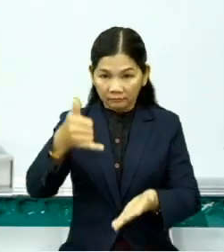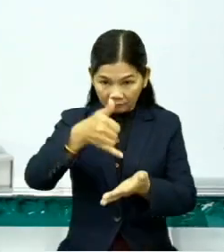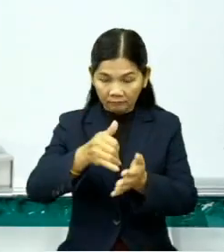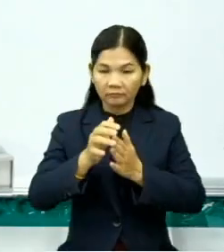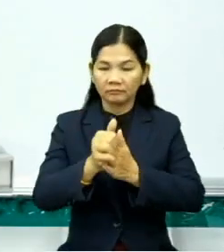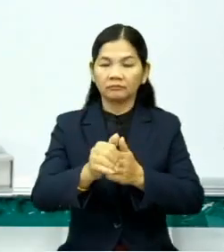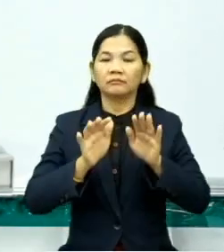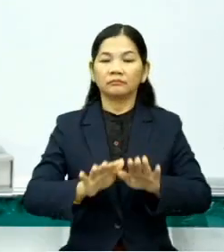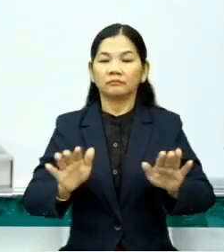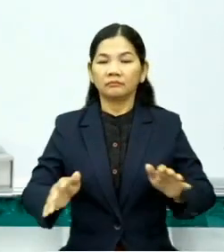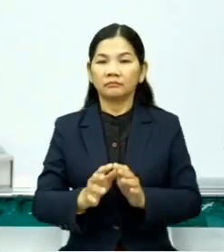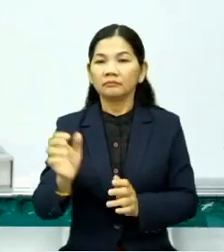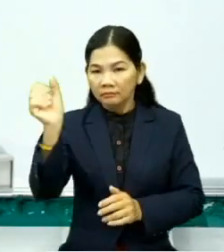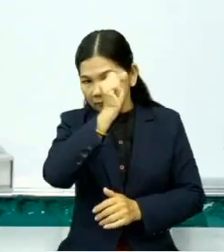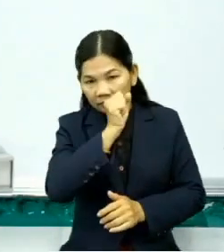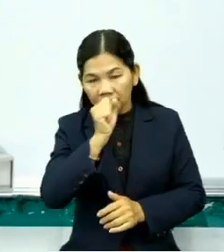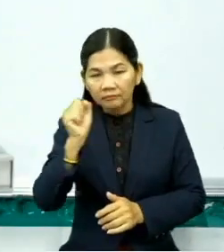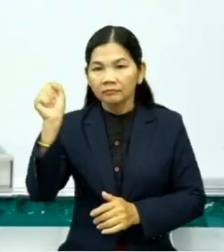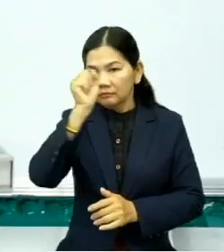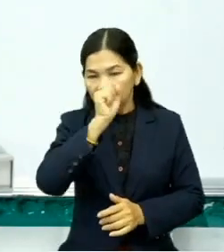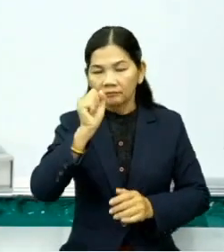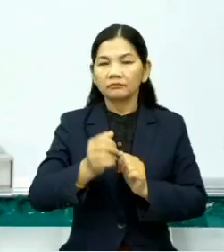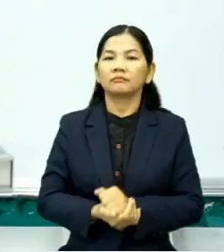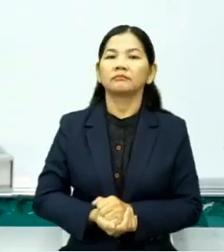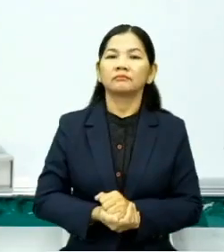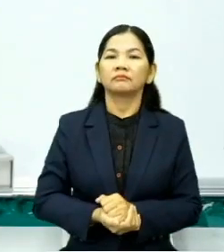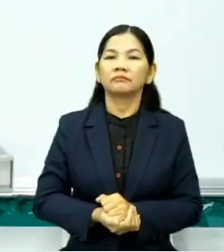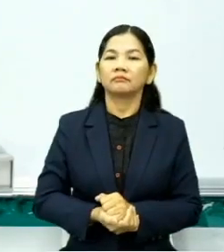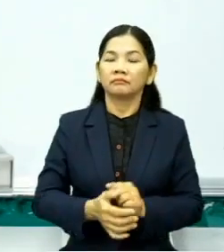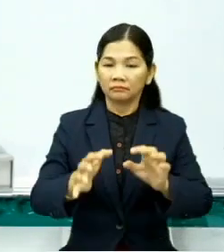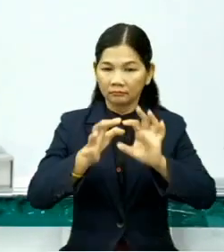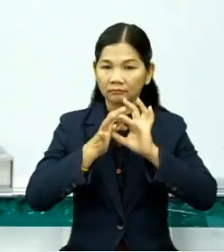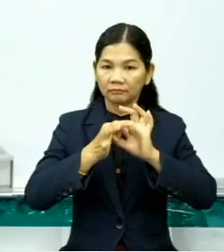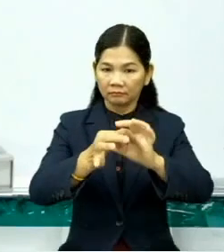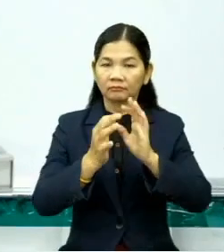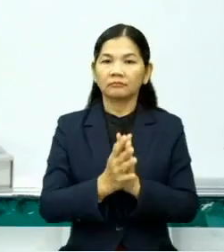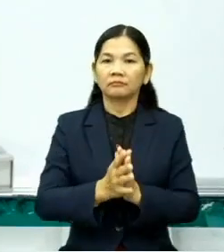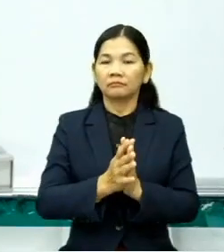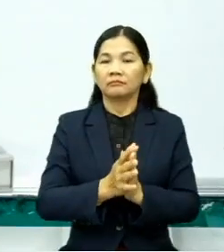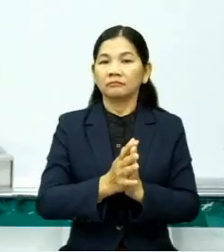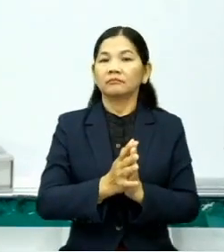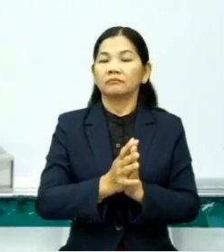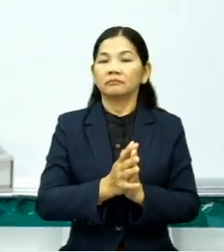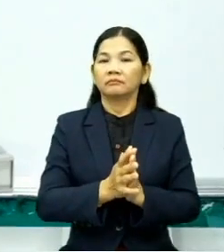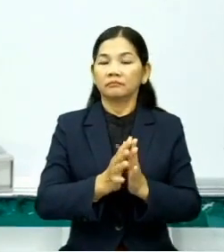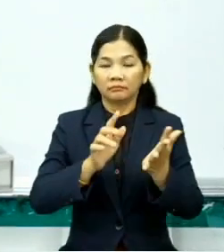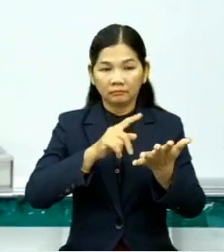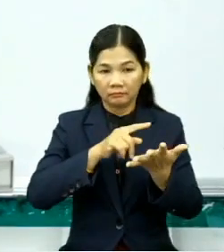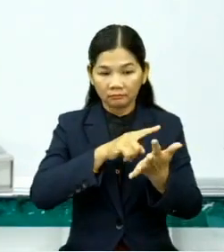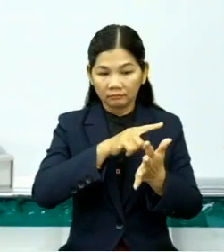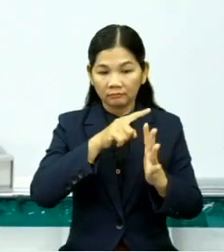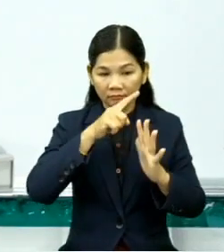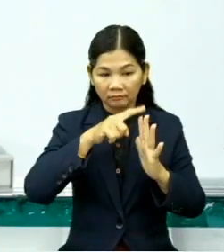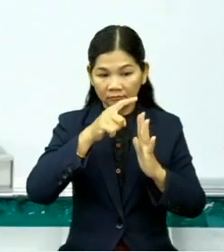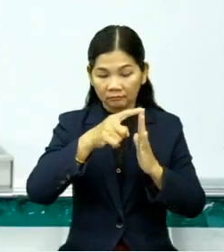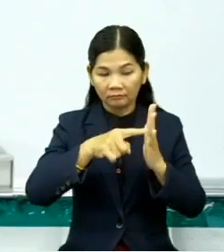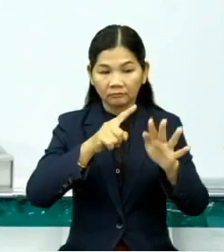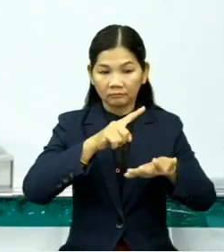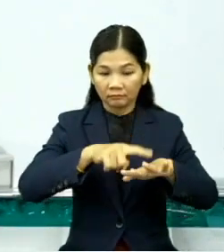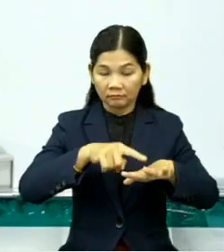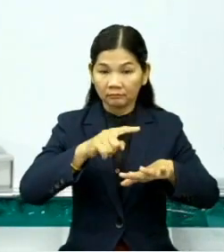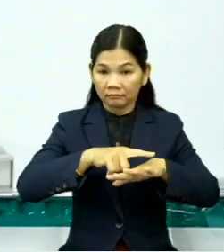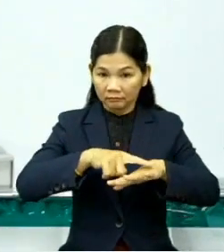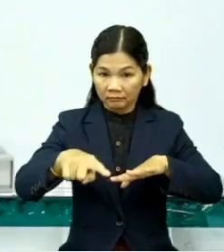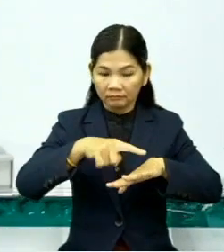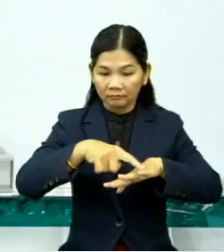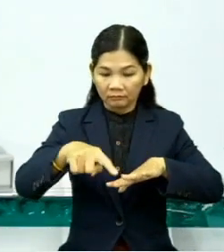នាំកូនទាំងអស់គ្នាចាច្រៀងចម្រៀងចាដែលតាក់ទងជាមួយនឹងម្រាមដៃរបស់យើងណាកូនណាចាចា